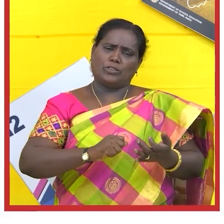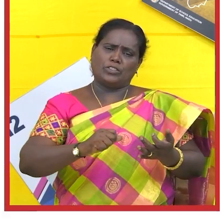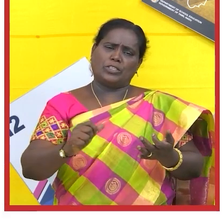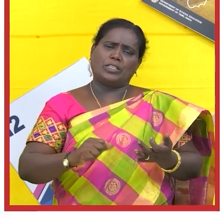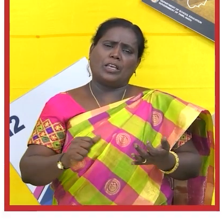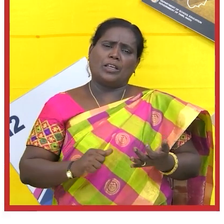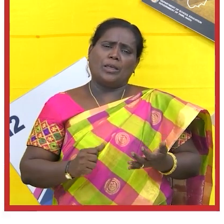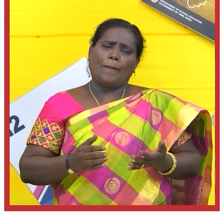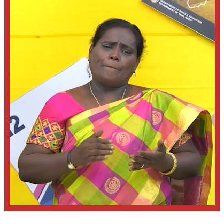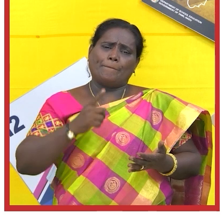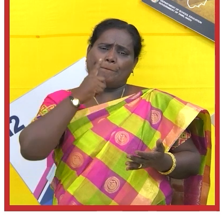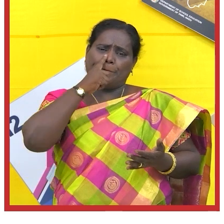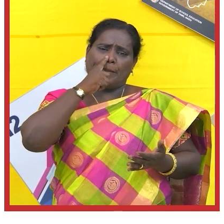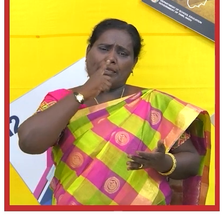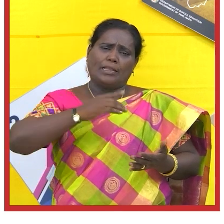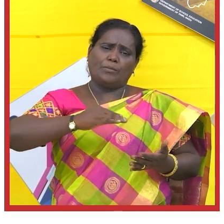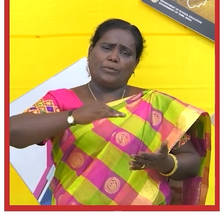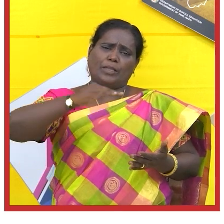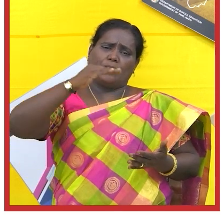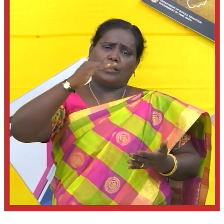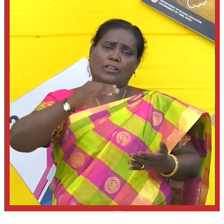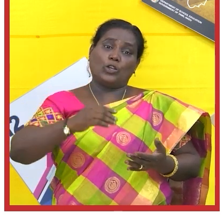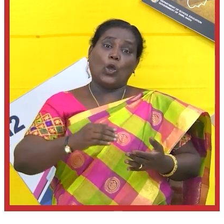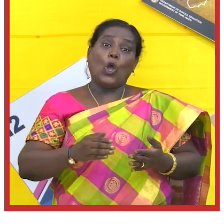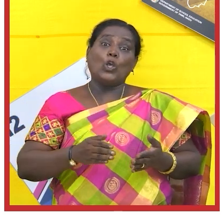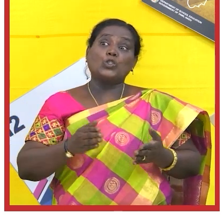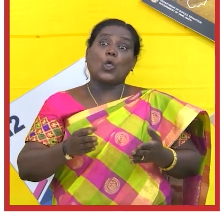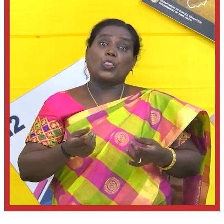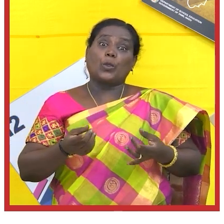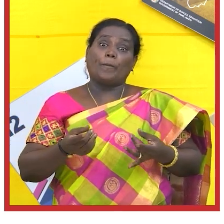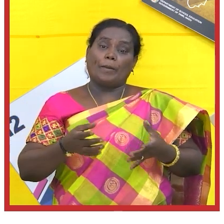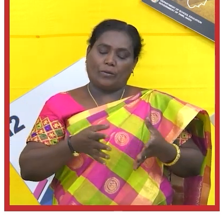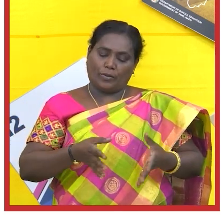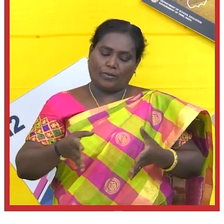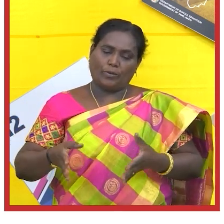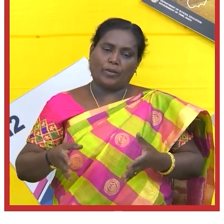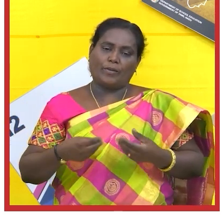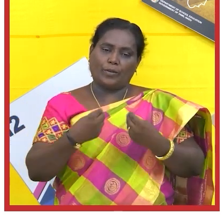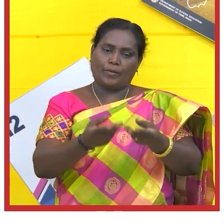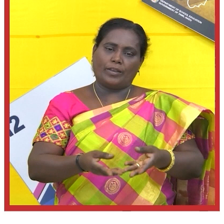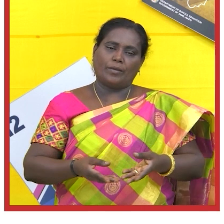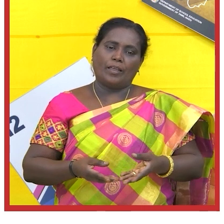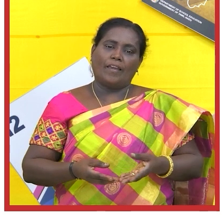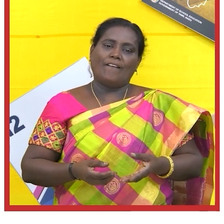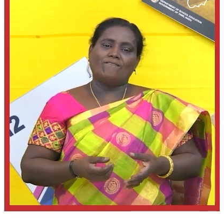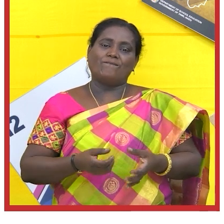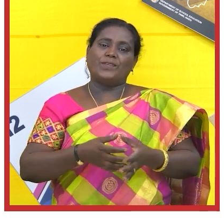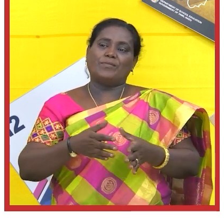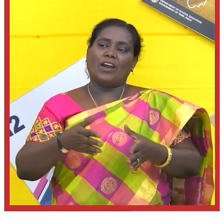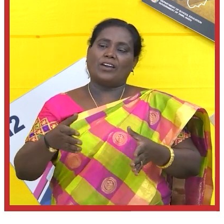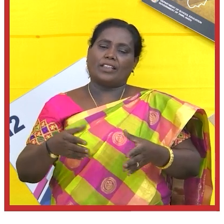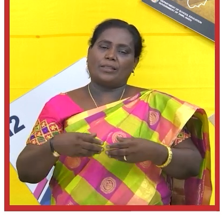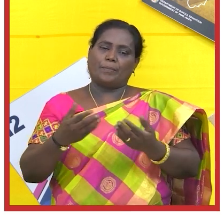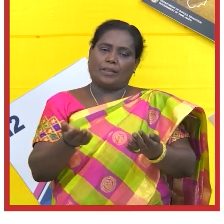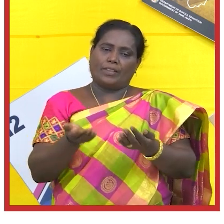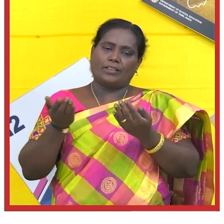பெண்கள் முன்னேறுவதற்கு அவர்களுக்கு சொத்துரிமை கிட வேண்டும், கல்வி கிடைக்க வேண்டும், அது மட்டுமல்ல விவாகரத்து பெறுவது